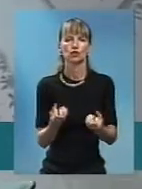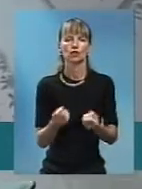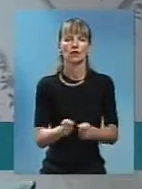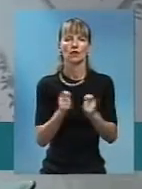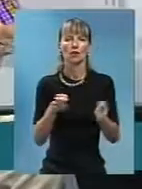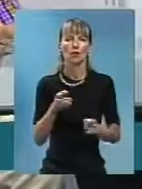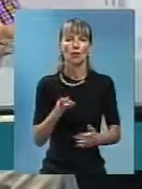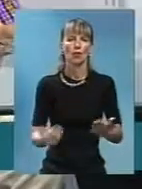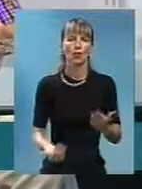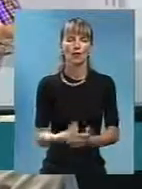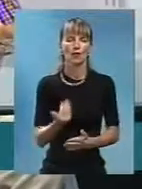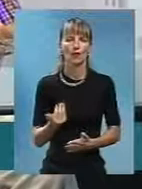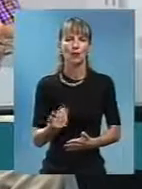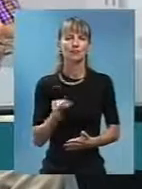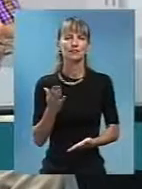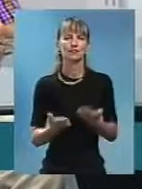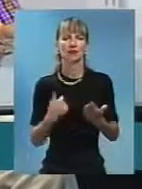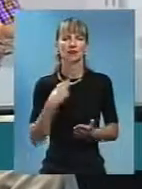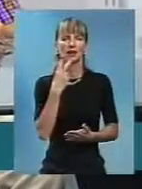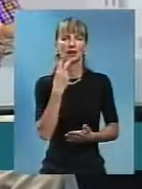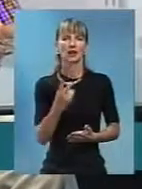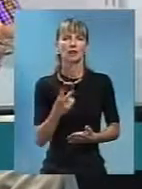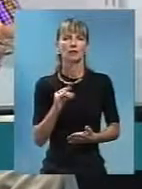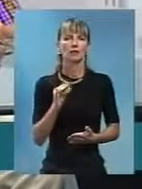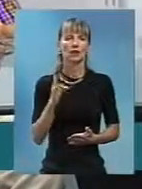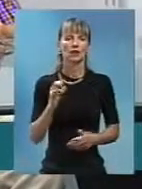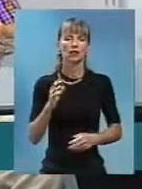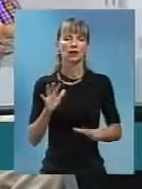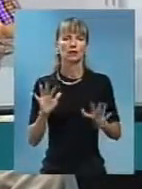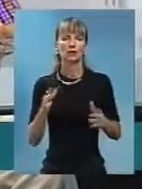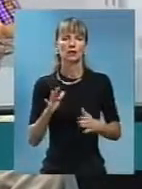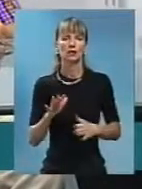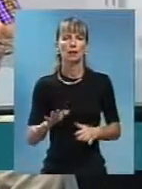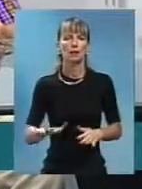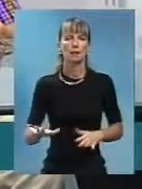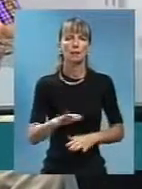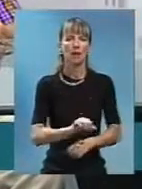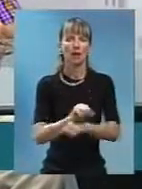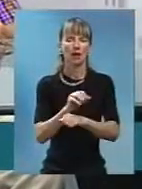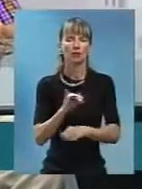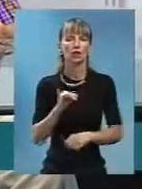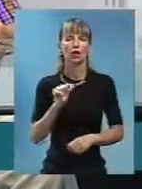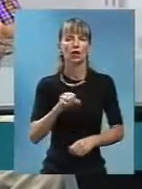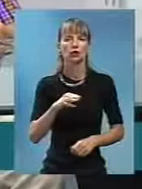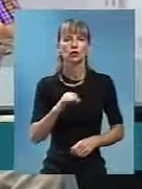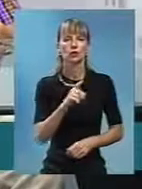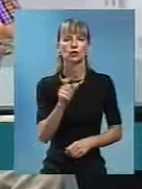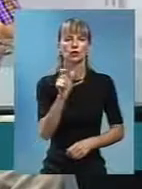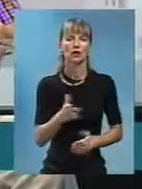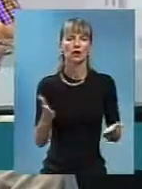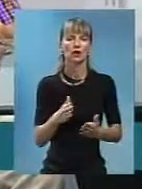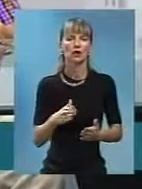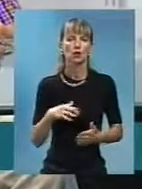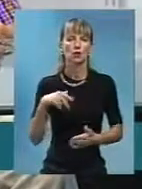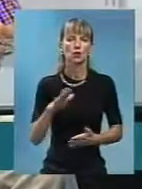по-новому. І якщо ми глянемо і на події Майдану, і на події АТО, кожна людина, яка